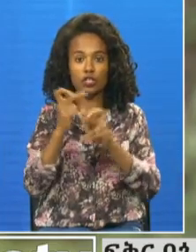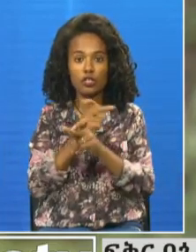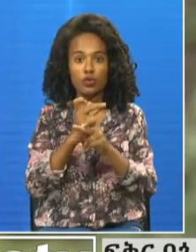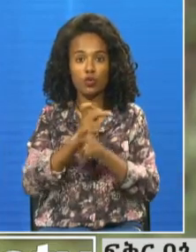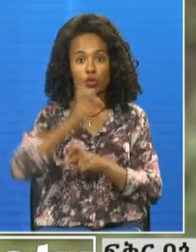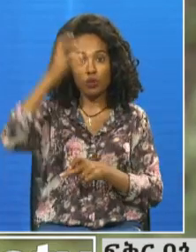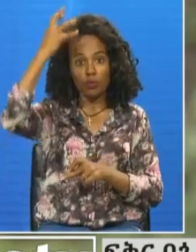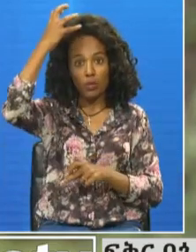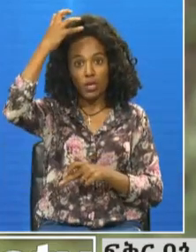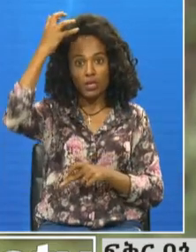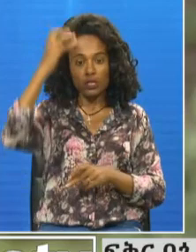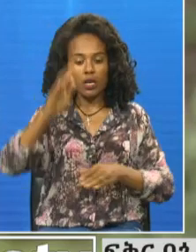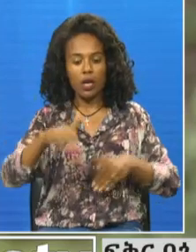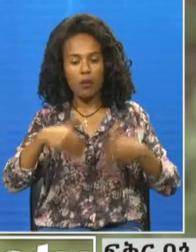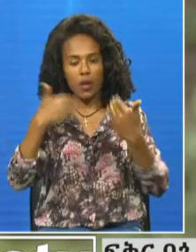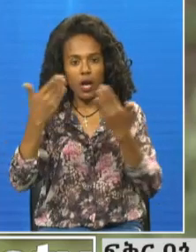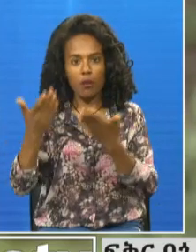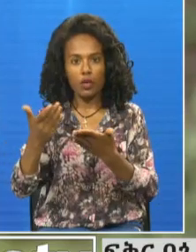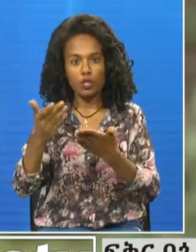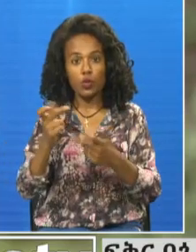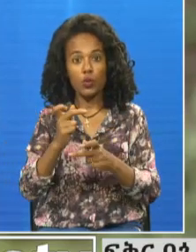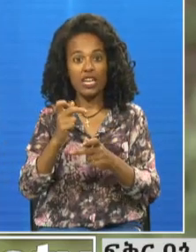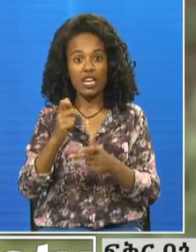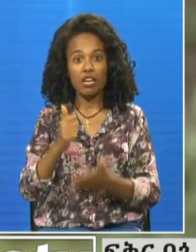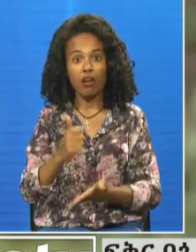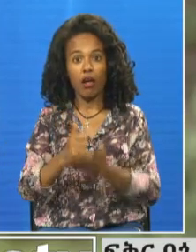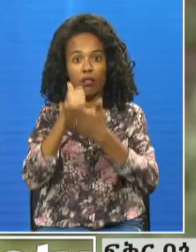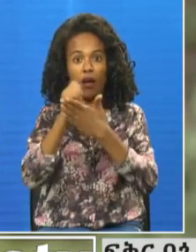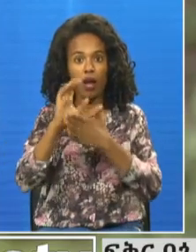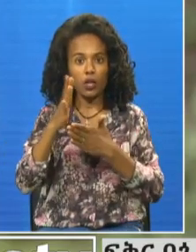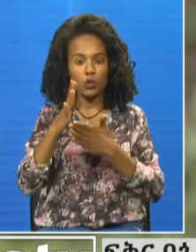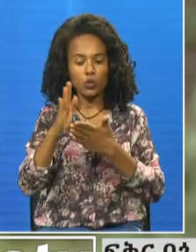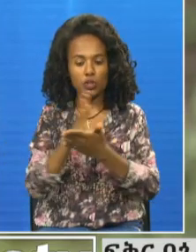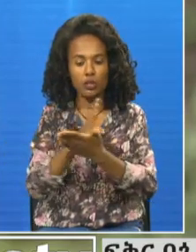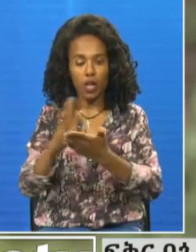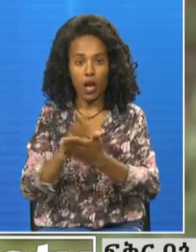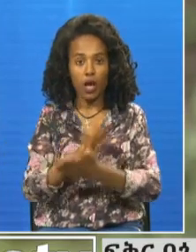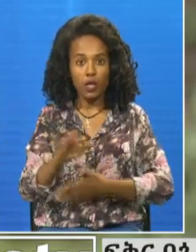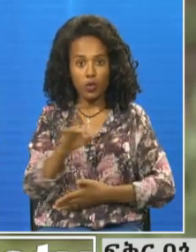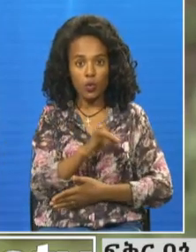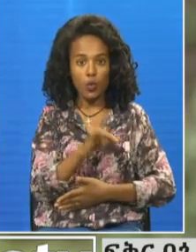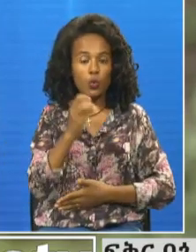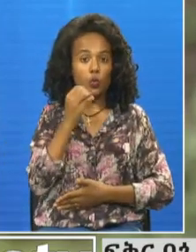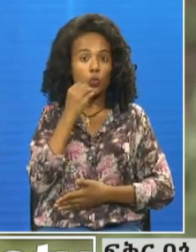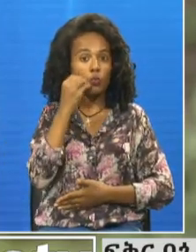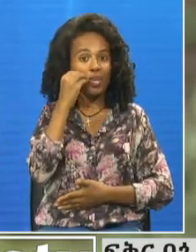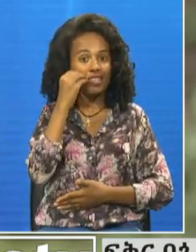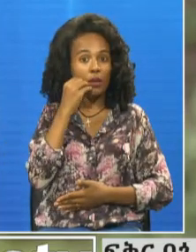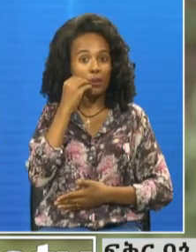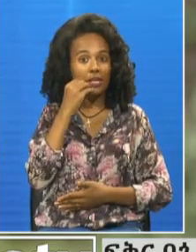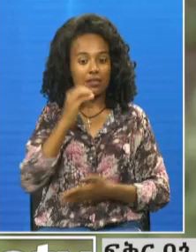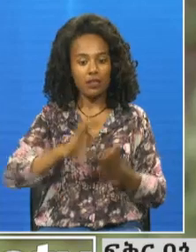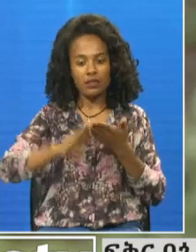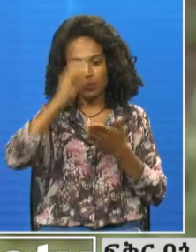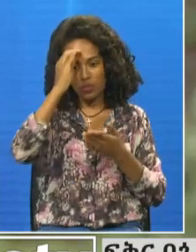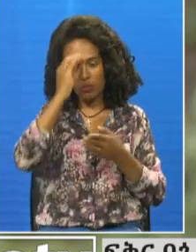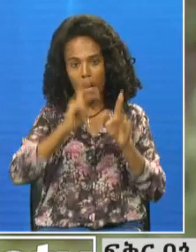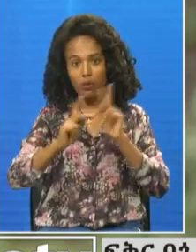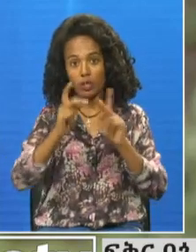መንገዶች በሙቀት መለኪያ መሳሪያ በመታገዝ የምርመራ ስራዎች በመከናወን ላይ መሆናቸውን የአፋር ክልል ጤና ቢሮ ምክትል ኃላፊ አቶ ያሲን አቡብ